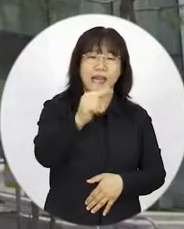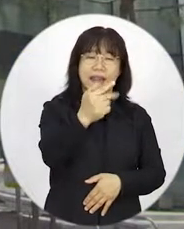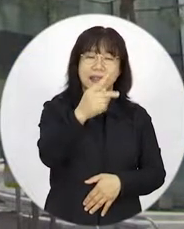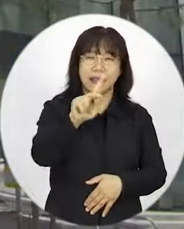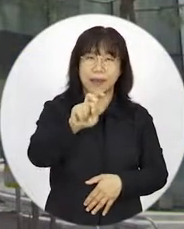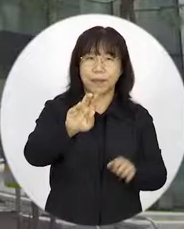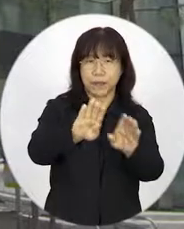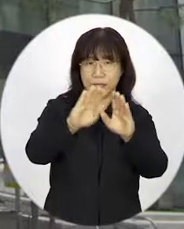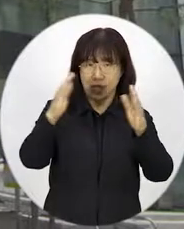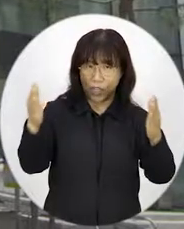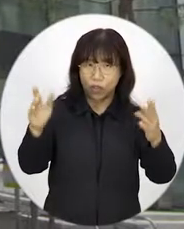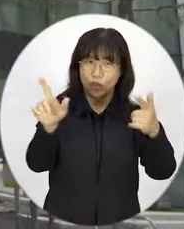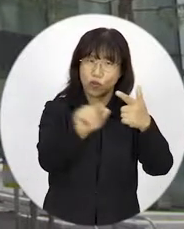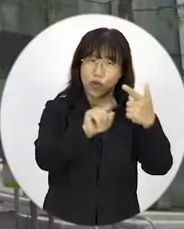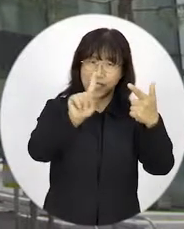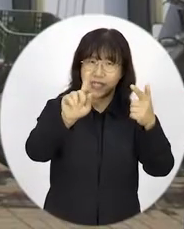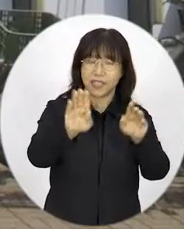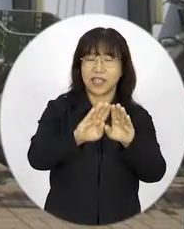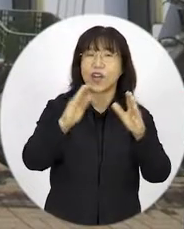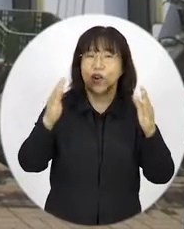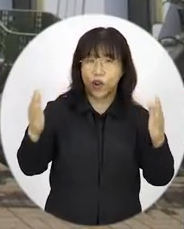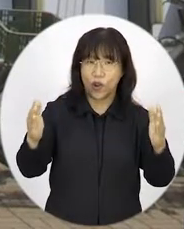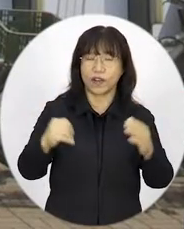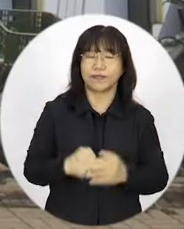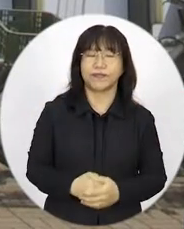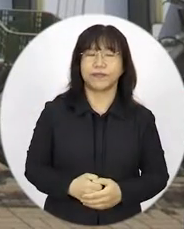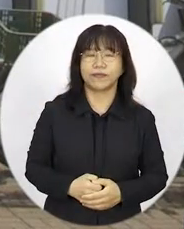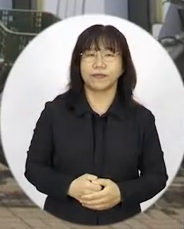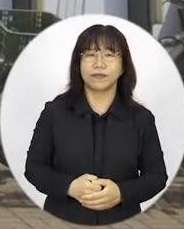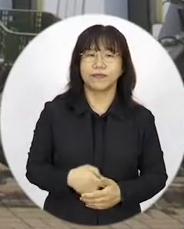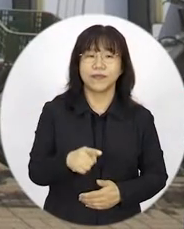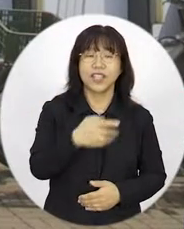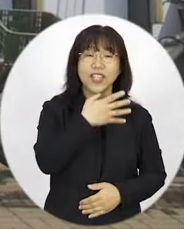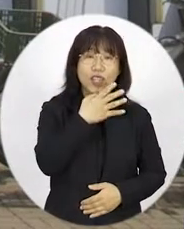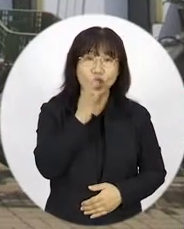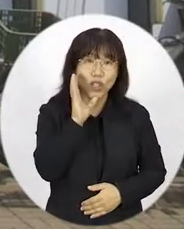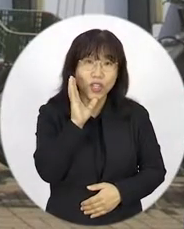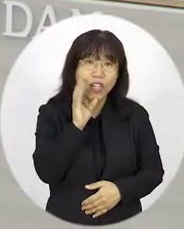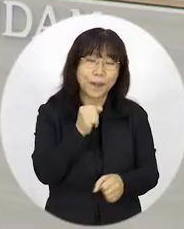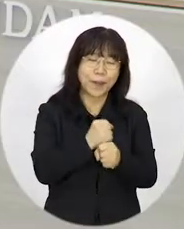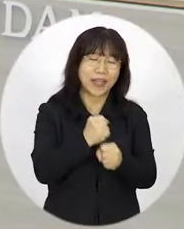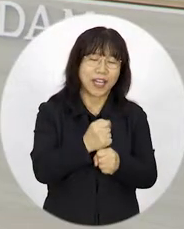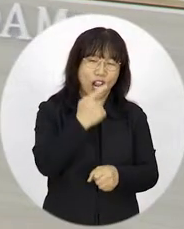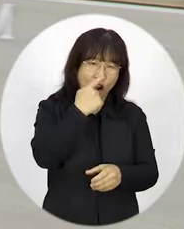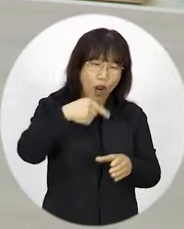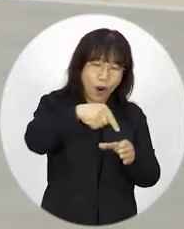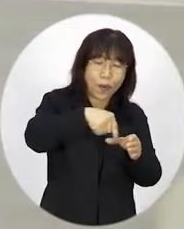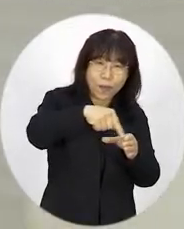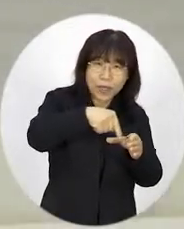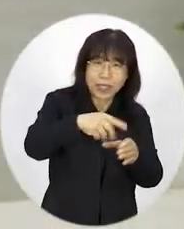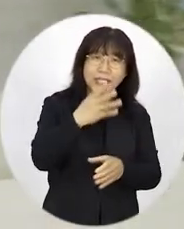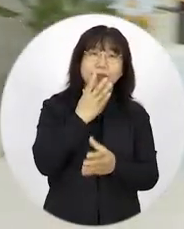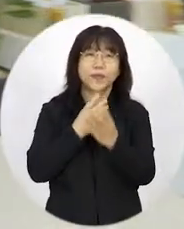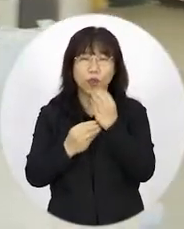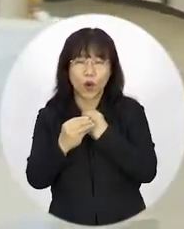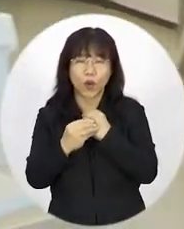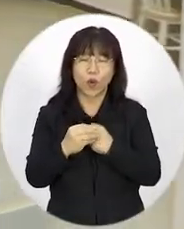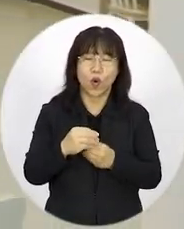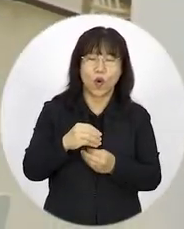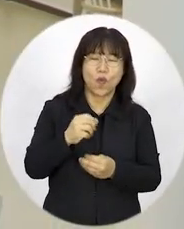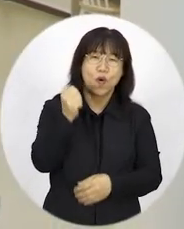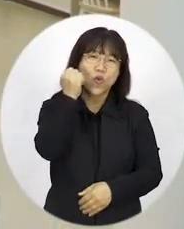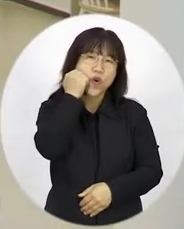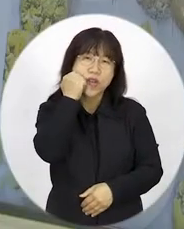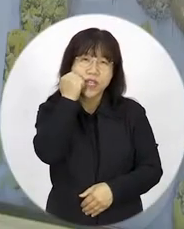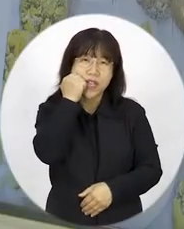지난 6월 1일부터 문을 연 시니어 카페 겸 매점 한담에서는 어르신들이 직접 제조한 커피, 음료와 함께 쿠키